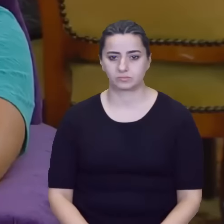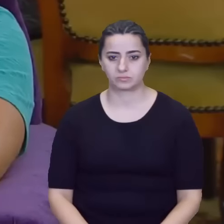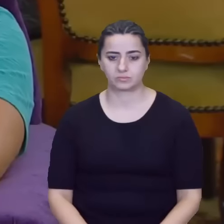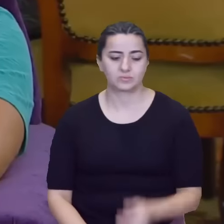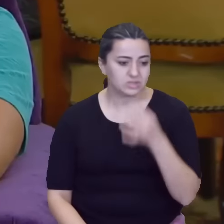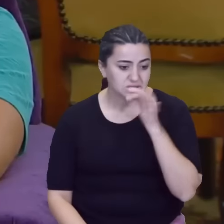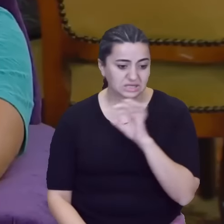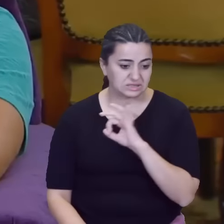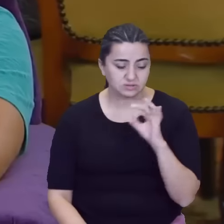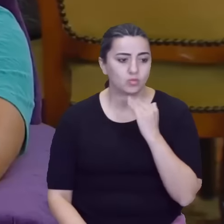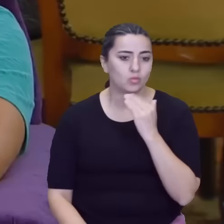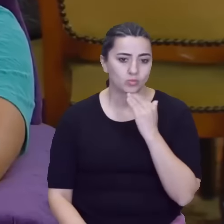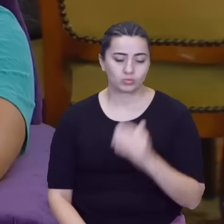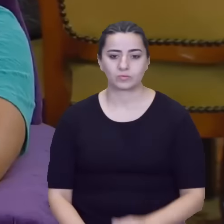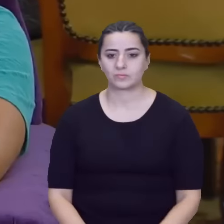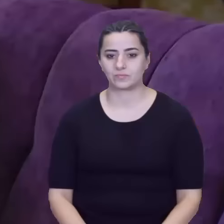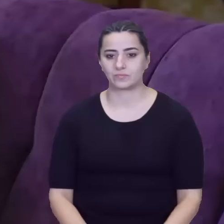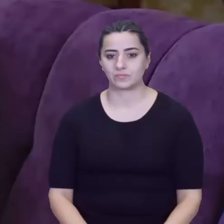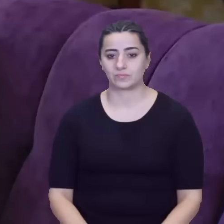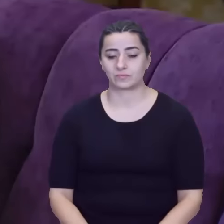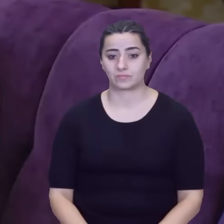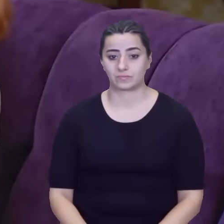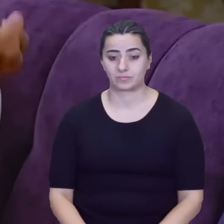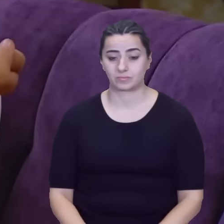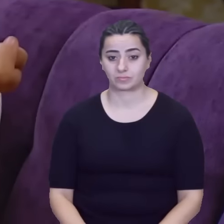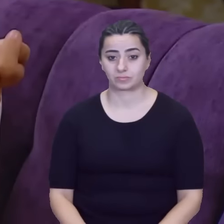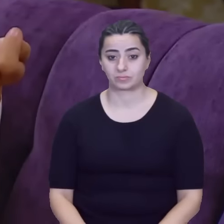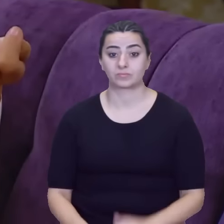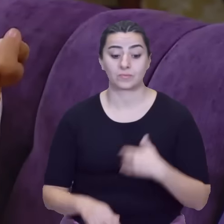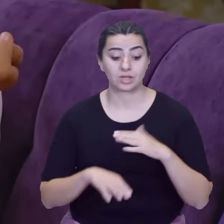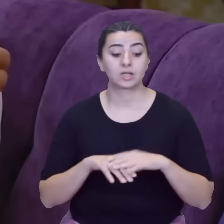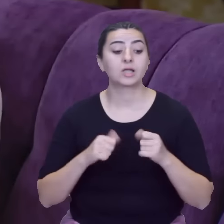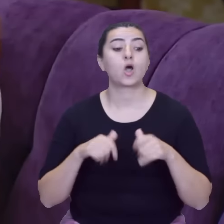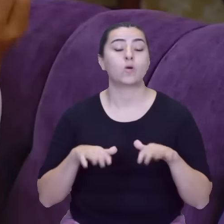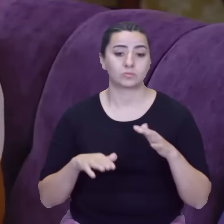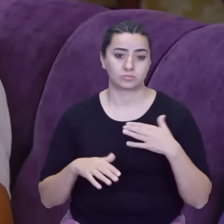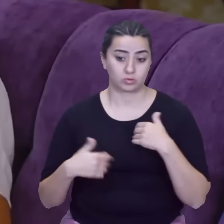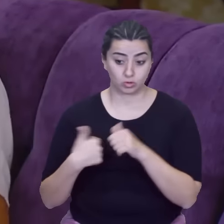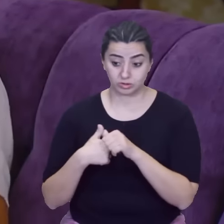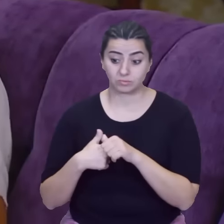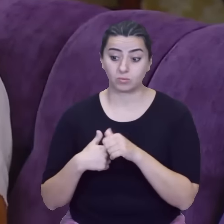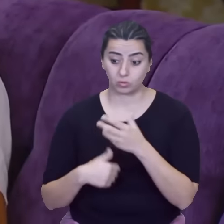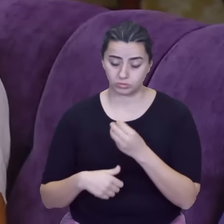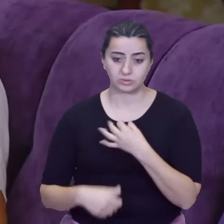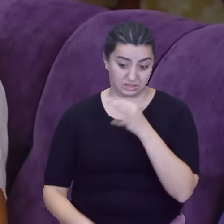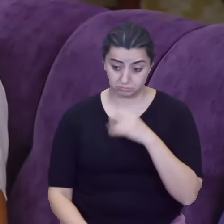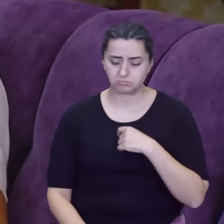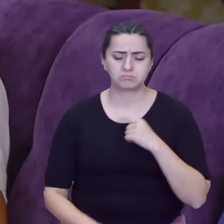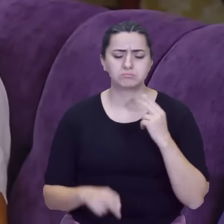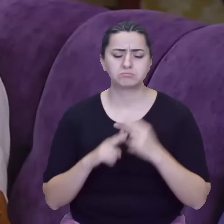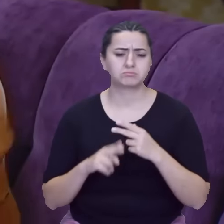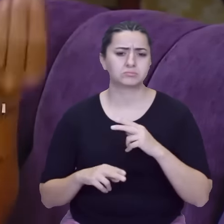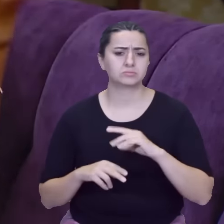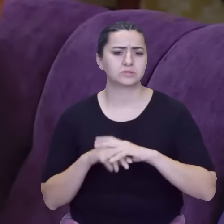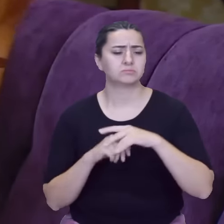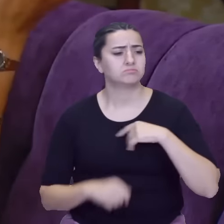Çekirdeksiz de izlenmez ki bu şimdi böyle. Hayır yani ben sakat olmasa, benim kocam sakat olsa benden çekirdek isteyecek. Ben